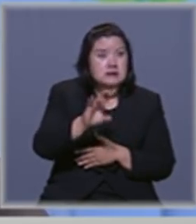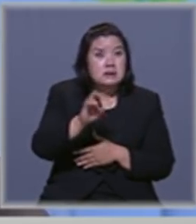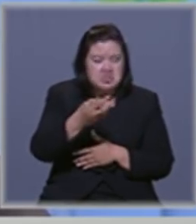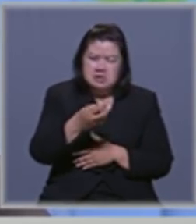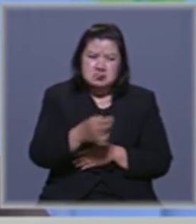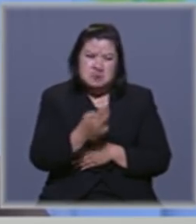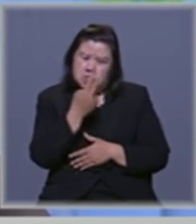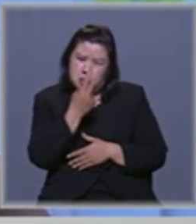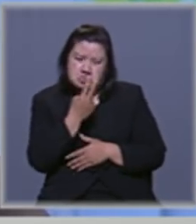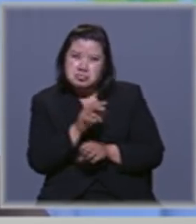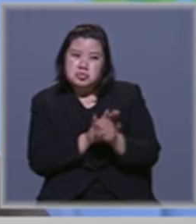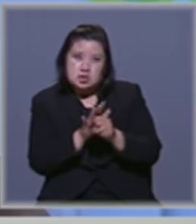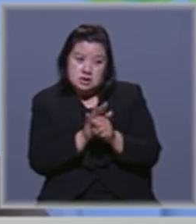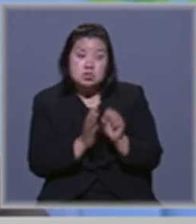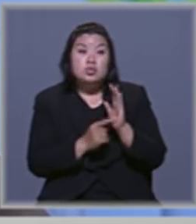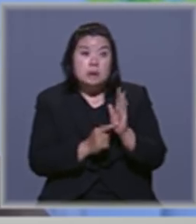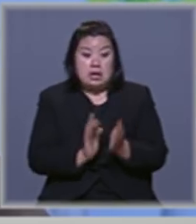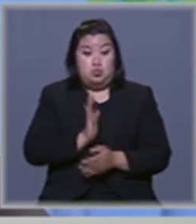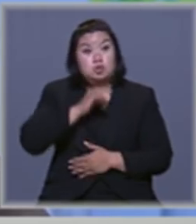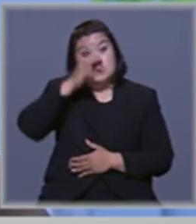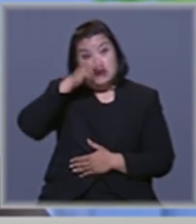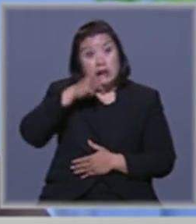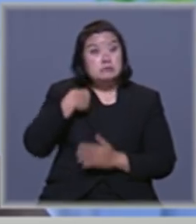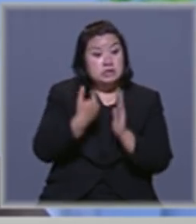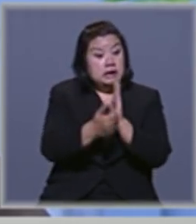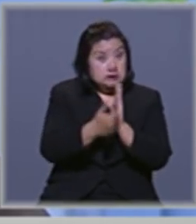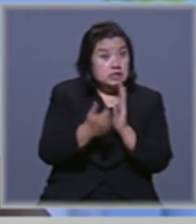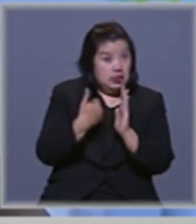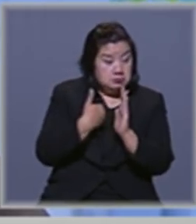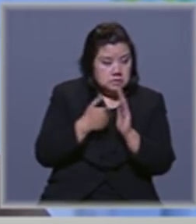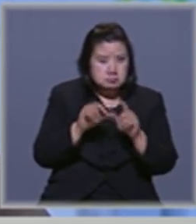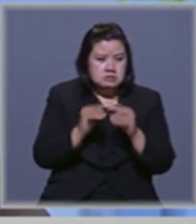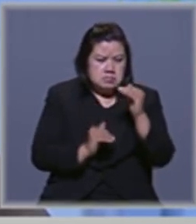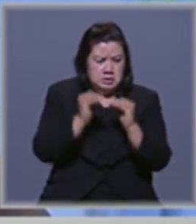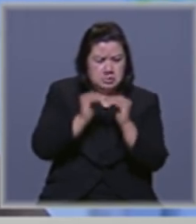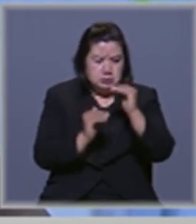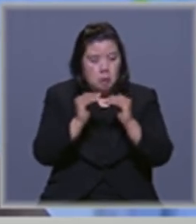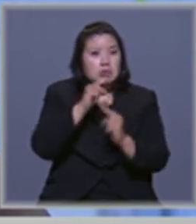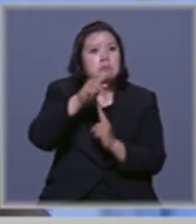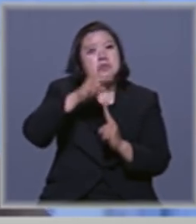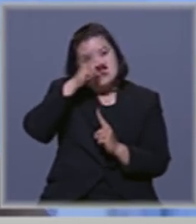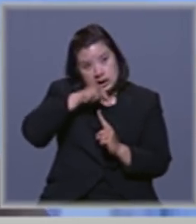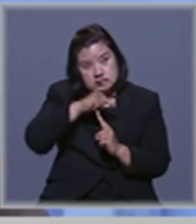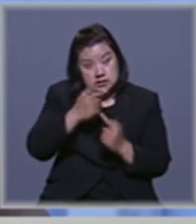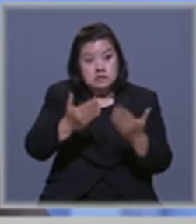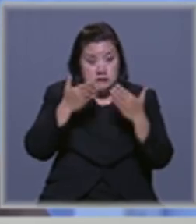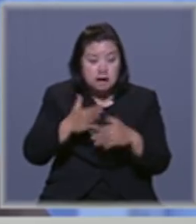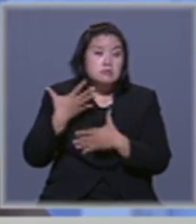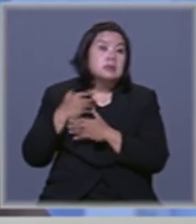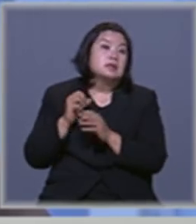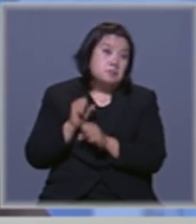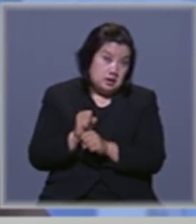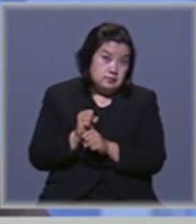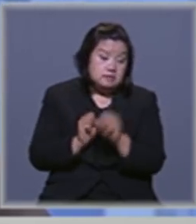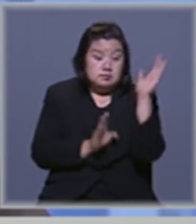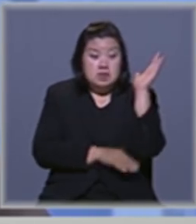ช่นในอีสานนี่ภูมิใจไทยก็ไล่มาถึงแม้ว่าจะชนะใช่มั้ยฮะทีนี้แล้วเราไปดูประชาธิปัตย์ไอ้ปัดทางภา